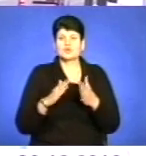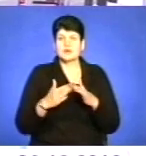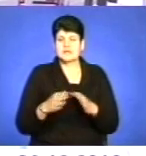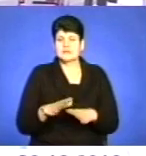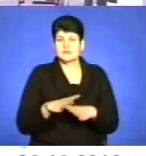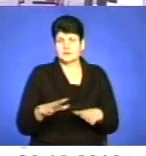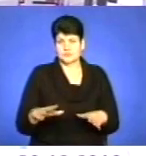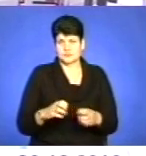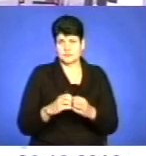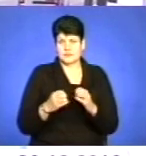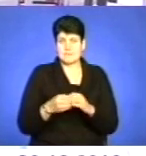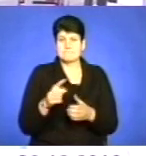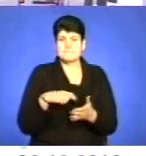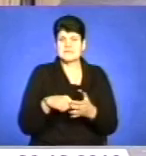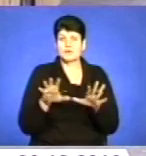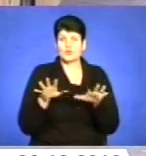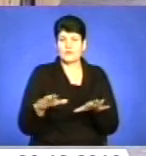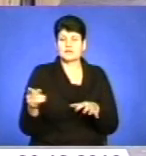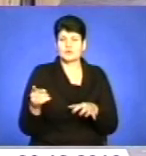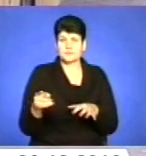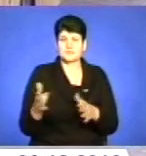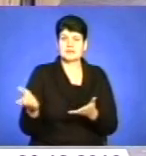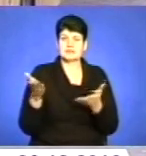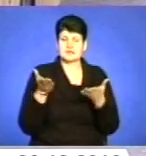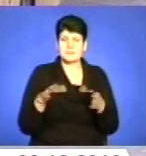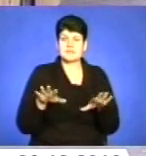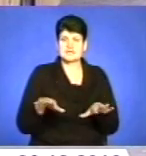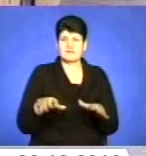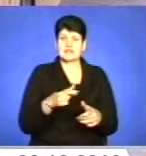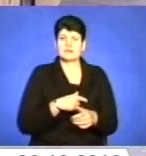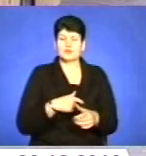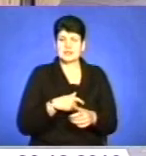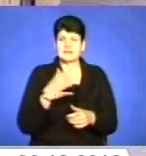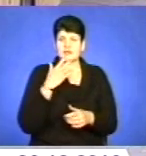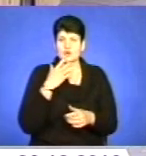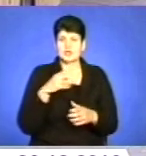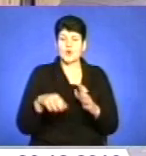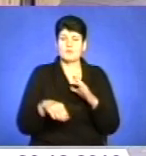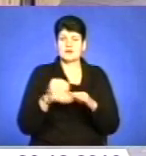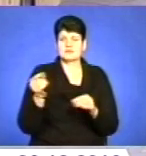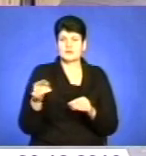вийшла з-під контролю, міський голова Тернополя закликав місцевих депутатів та народних обранців від